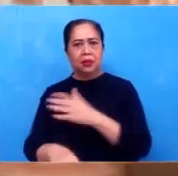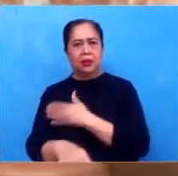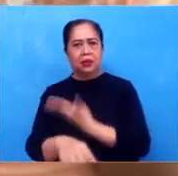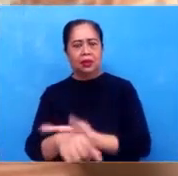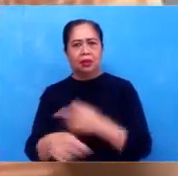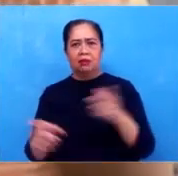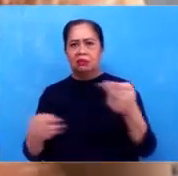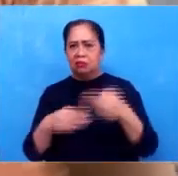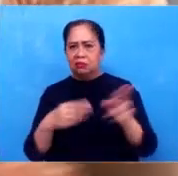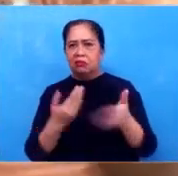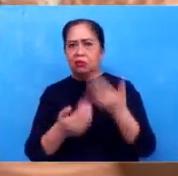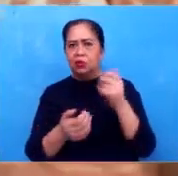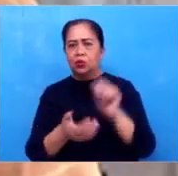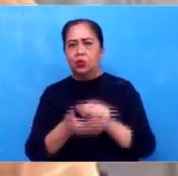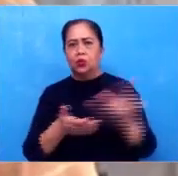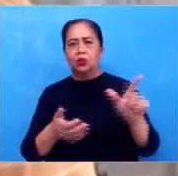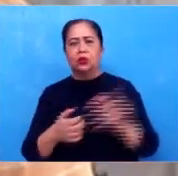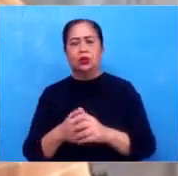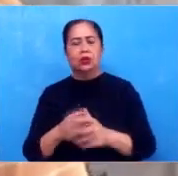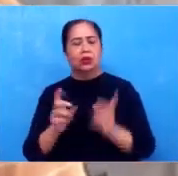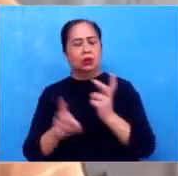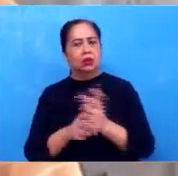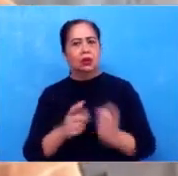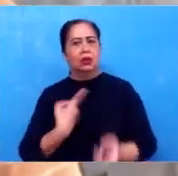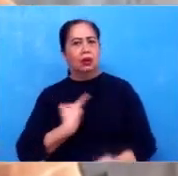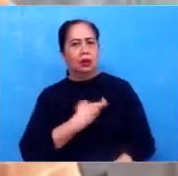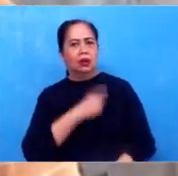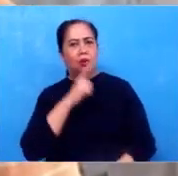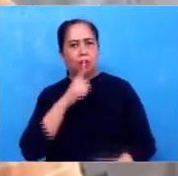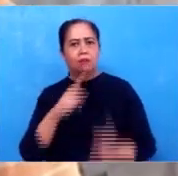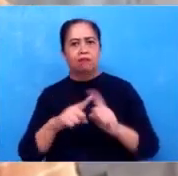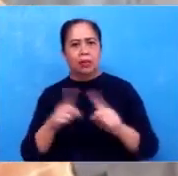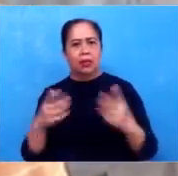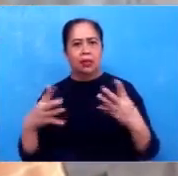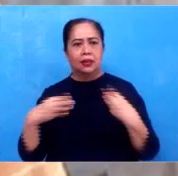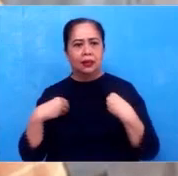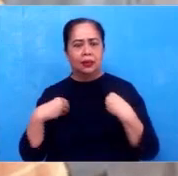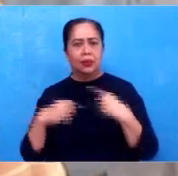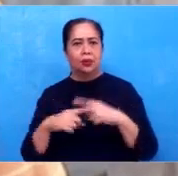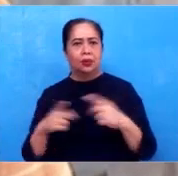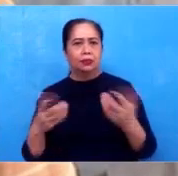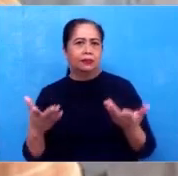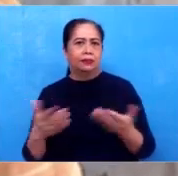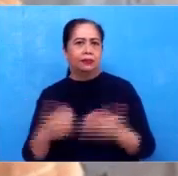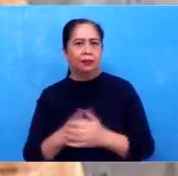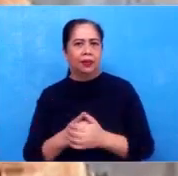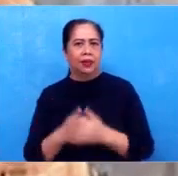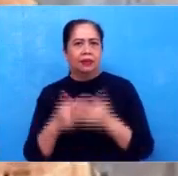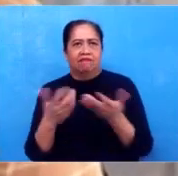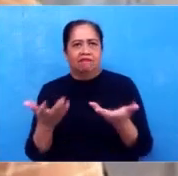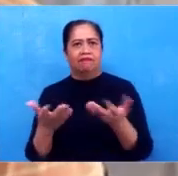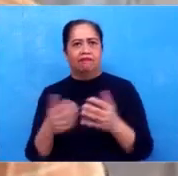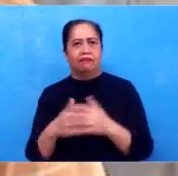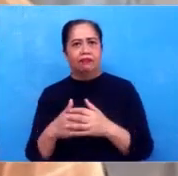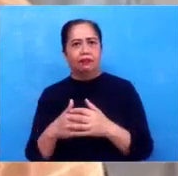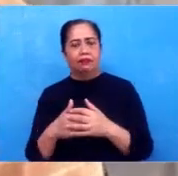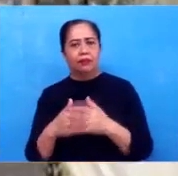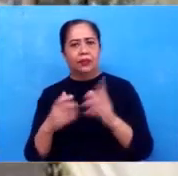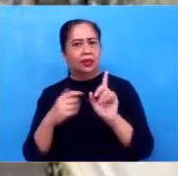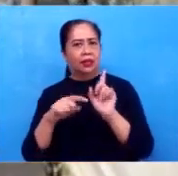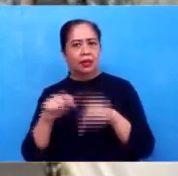kalaban-laban. Masakit talaga. Pero tanggapin ko na kasi tanggapin na namin kasi nandiyan na yan. Mami, hindi naman natin may balik ang buhay